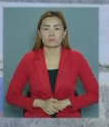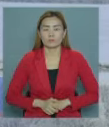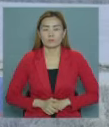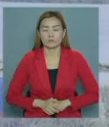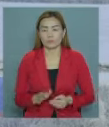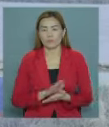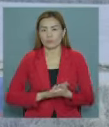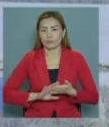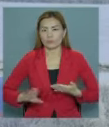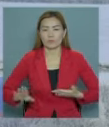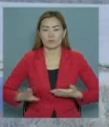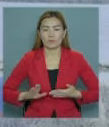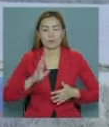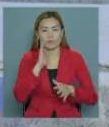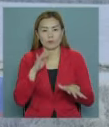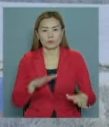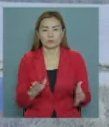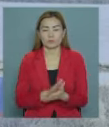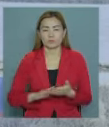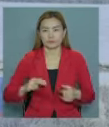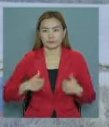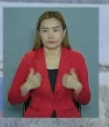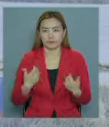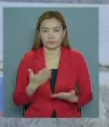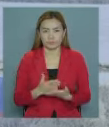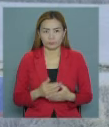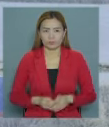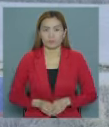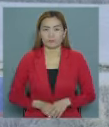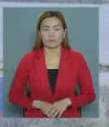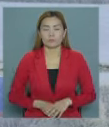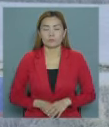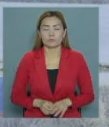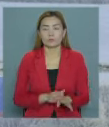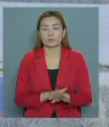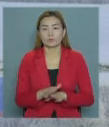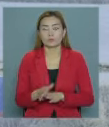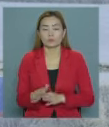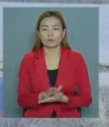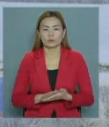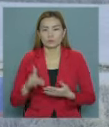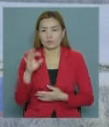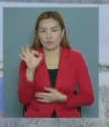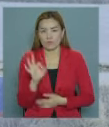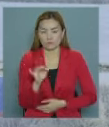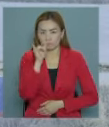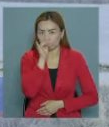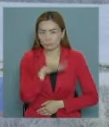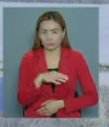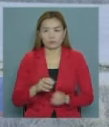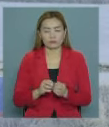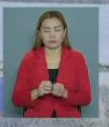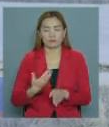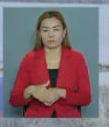тазалықшылар бағанағыдай осы жайықтың жағалауын тазалады. Енді толықтай тазалау мүмкін емес, бірақ енді бұл жұмыстар әлі